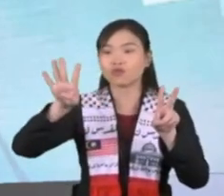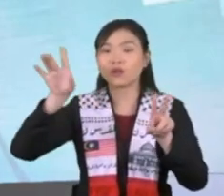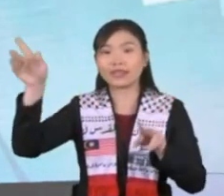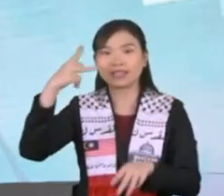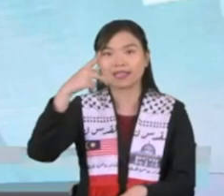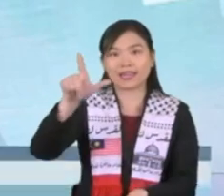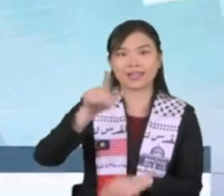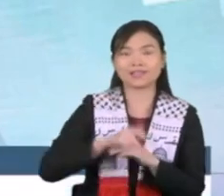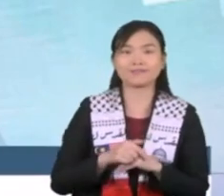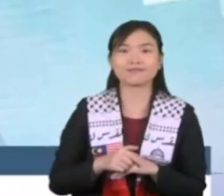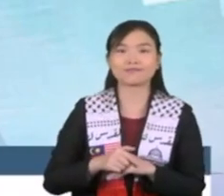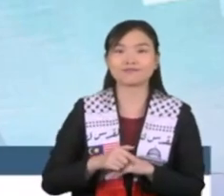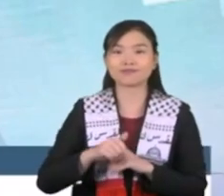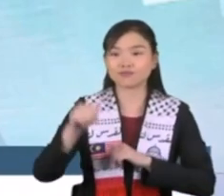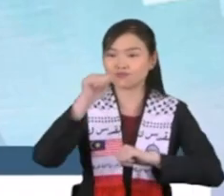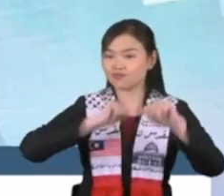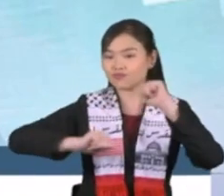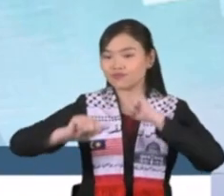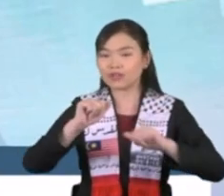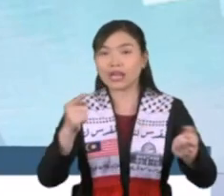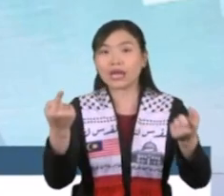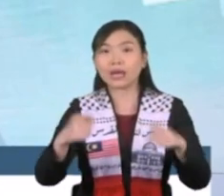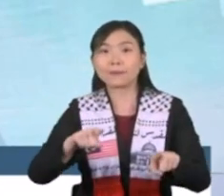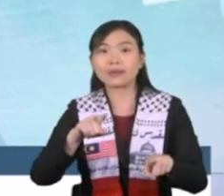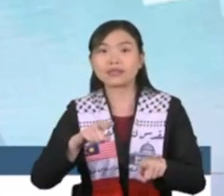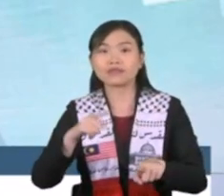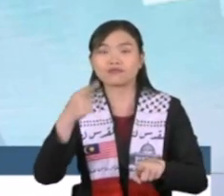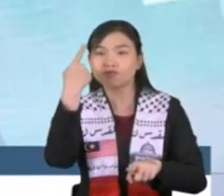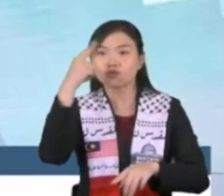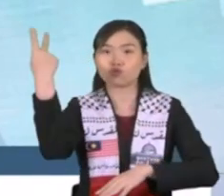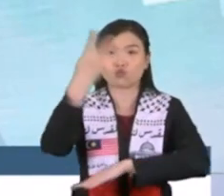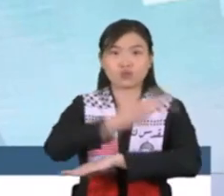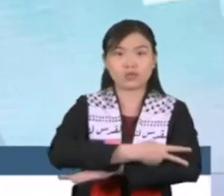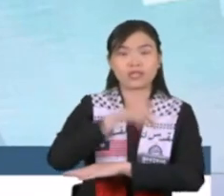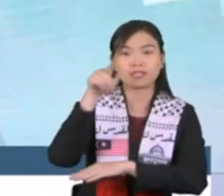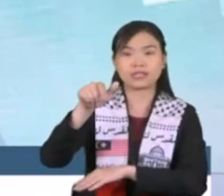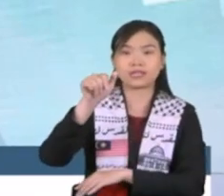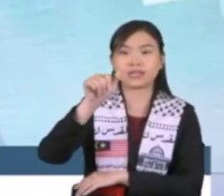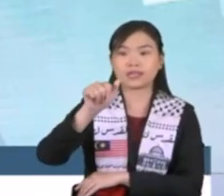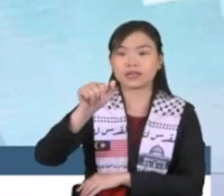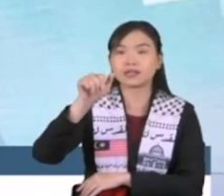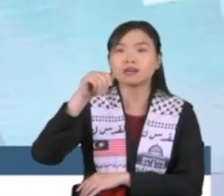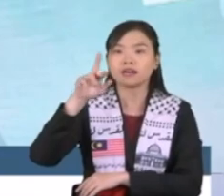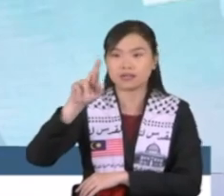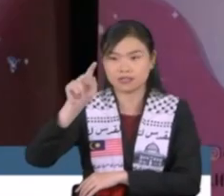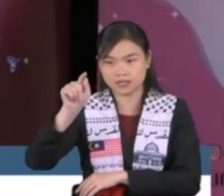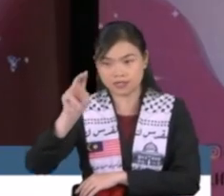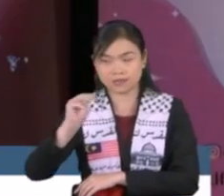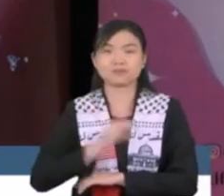Uji bakat berlangsung selama 2 hari bertempat di Auditorium Piramli Angkasa Puri.